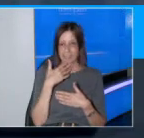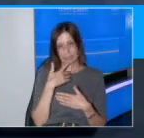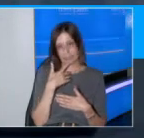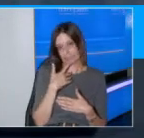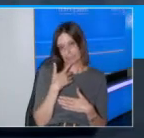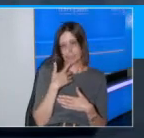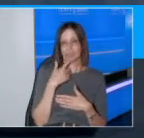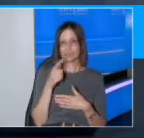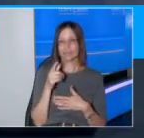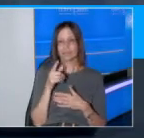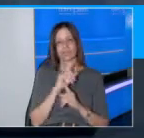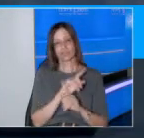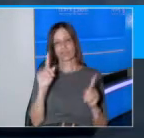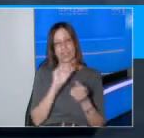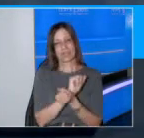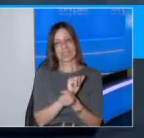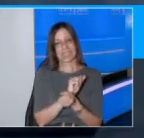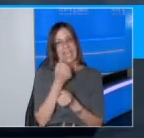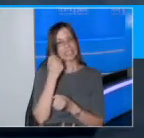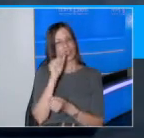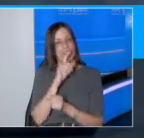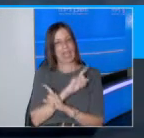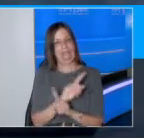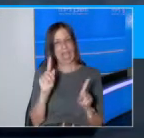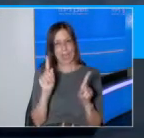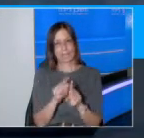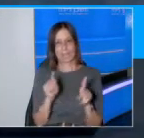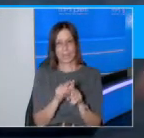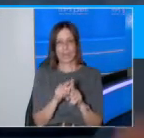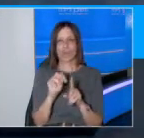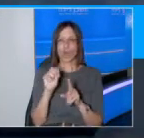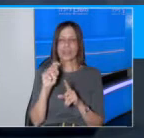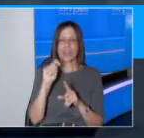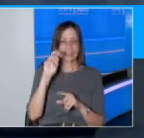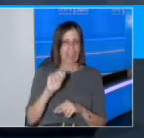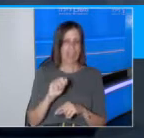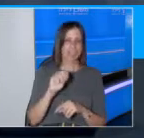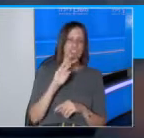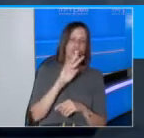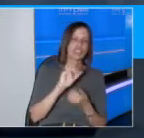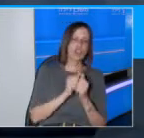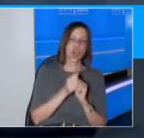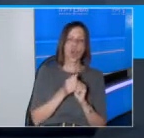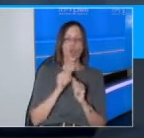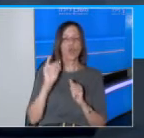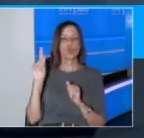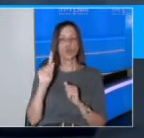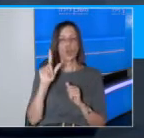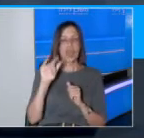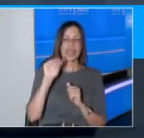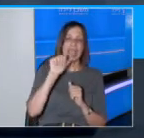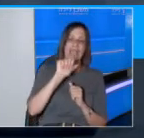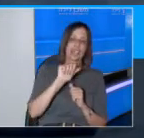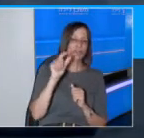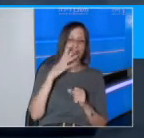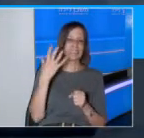בעצם, בניגוד לאסירי ציון אחרים, כמו נתן שירנסקי או יולי אדלשטיין, לא הצליחה להשתלב